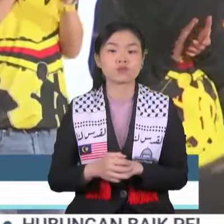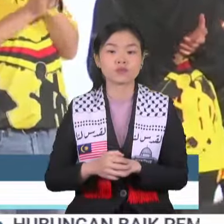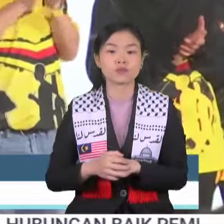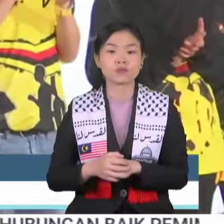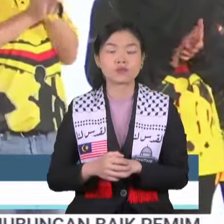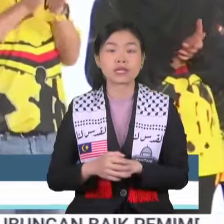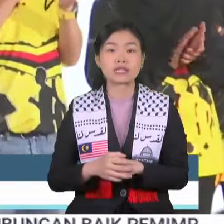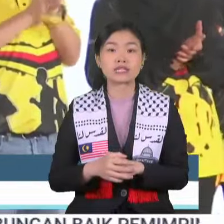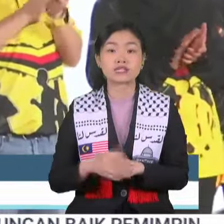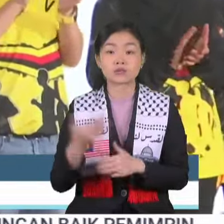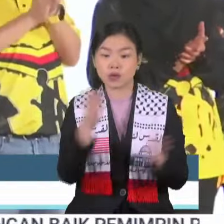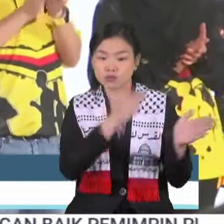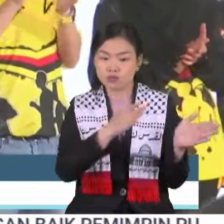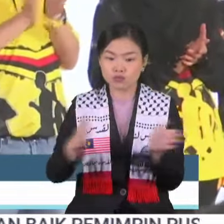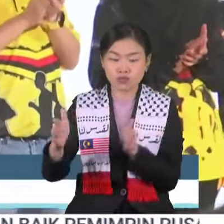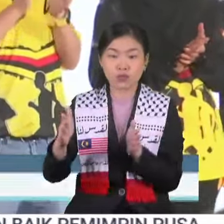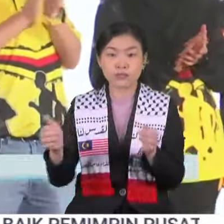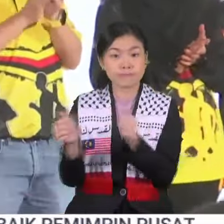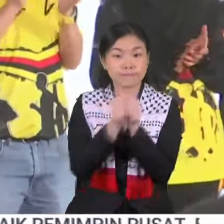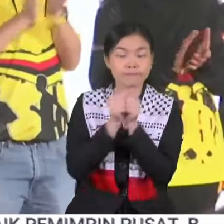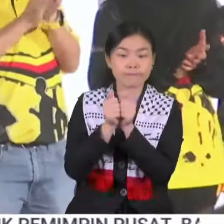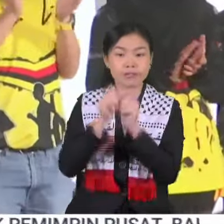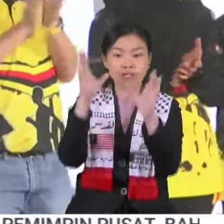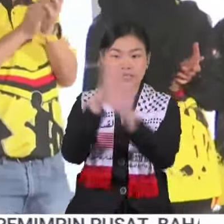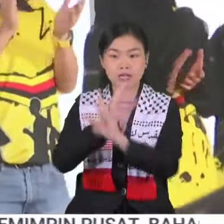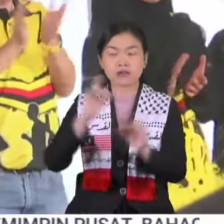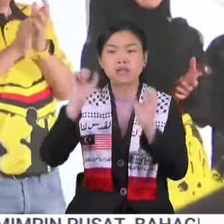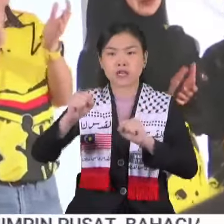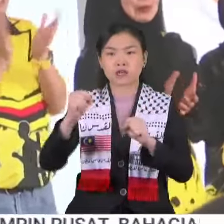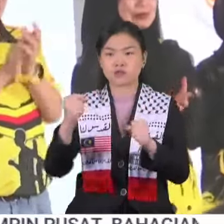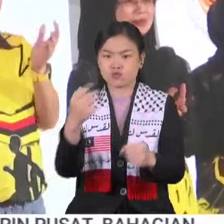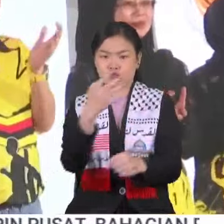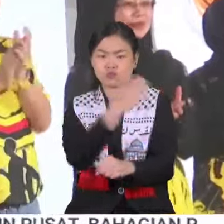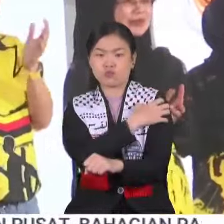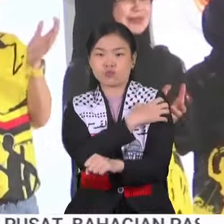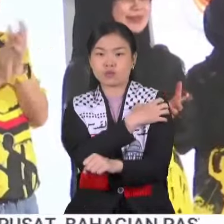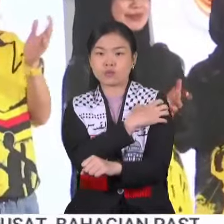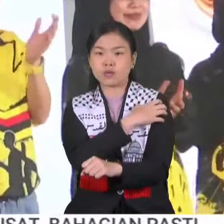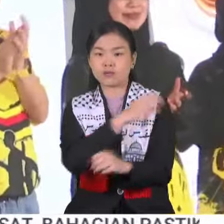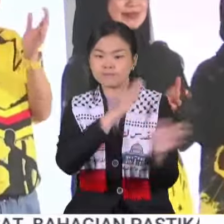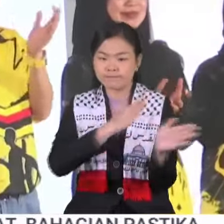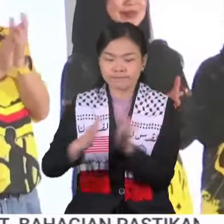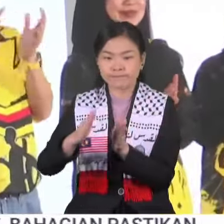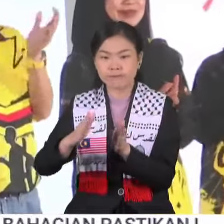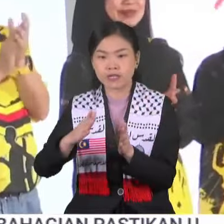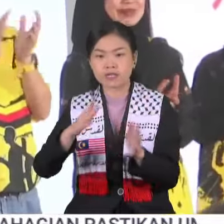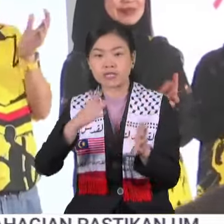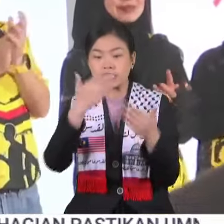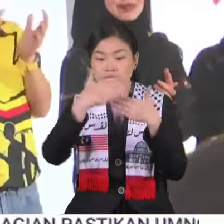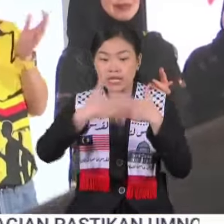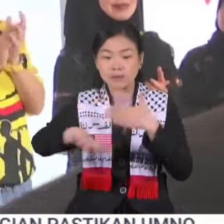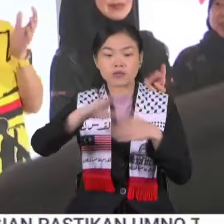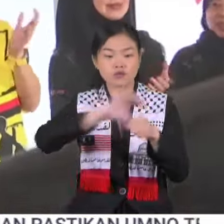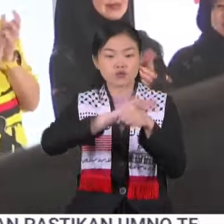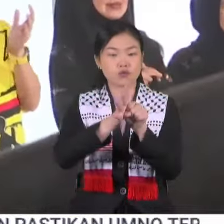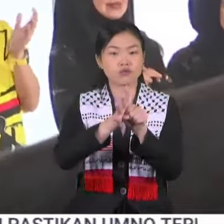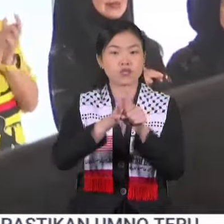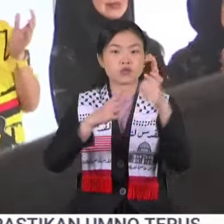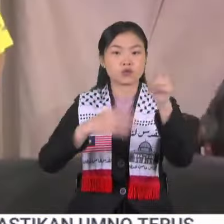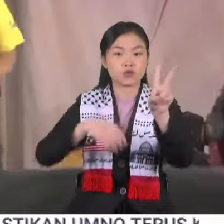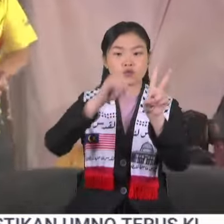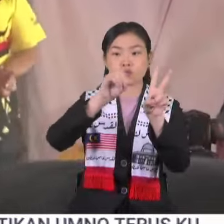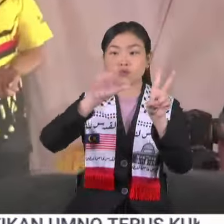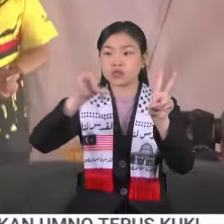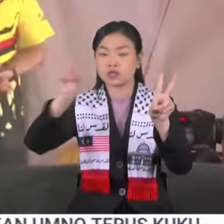Ujarnya lagi, sebagai penganjur bersama, Sarawak berpeluang untuk memperkasa inisiatif di bawah strategi pembangunan pasca COVID-19